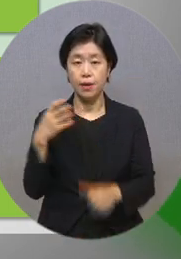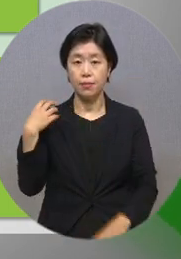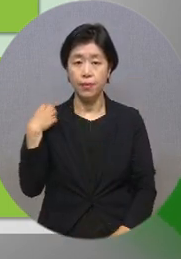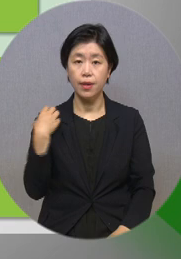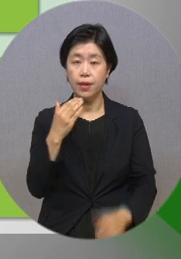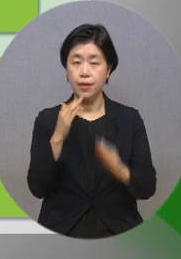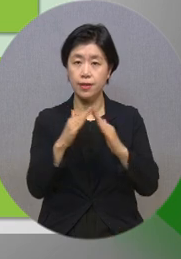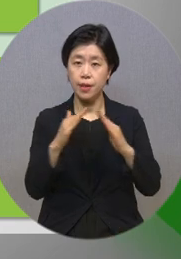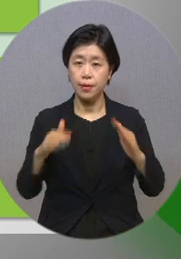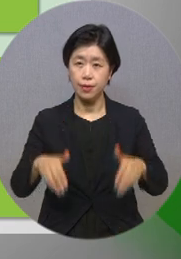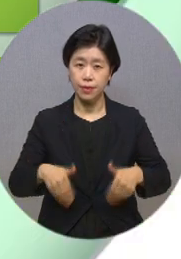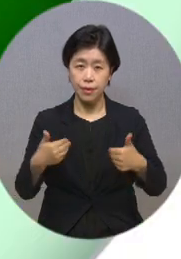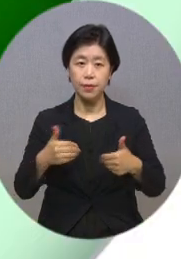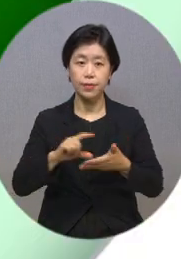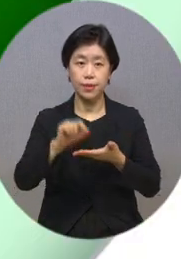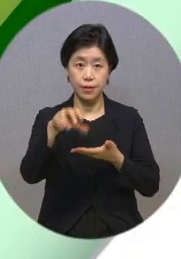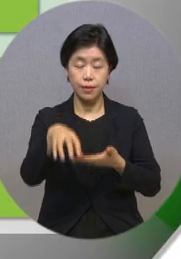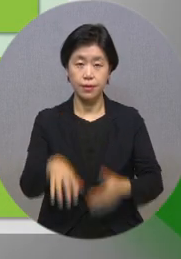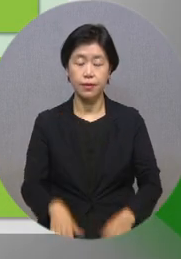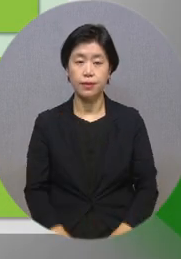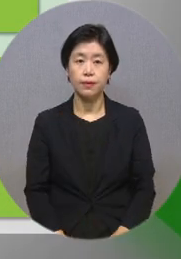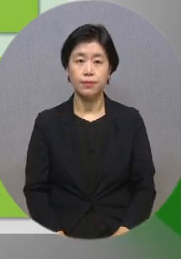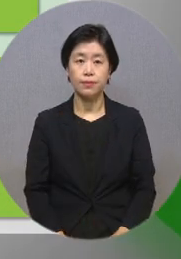담당지사는 전남지사입니다.